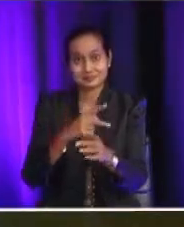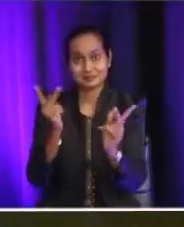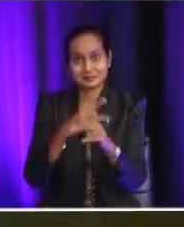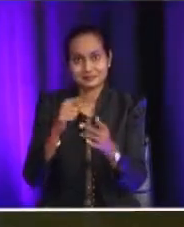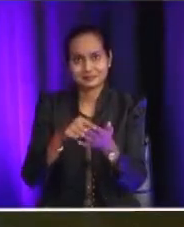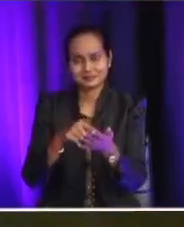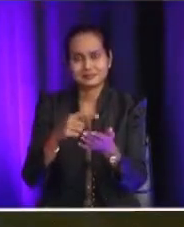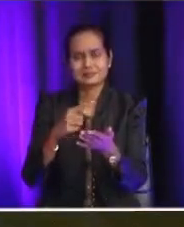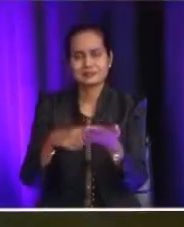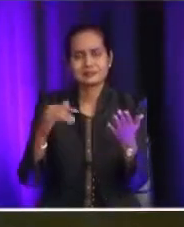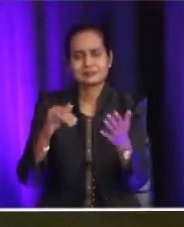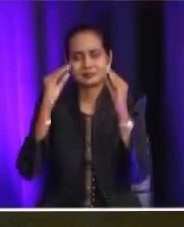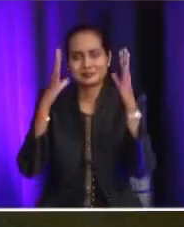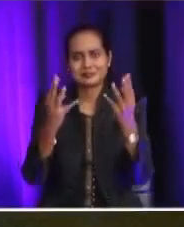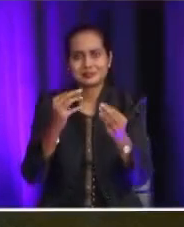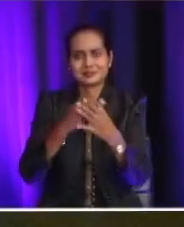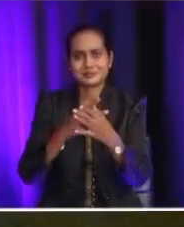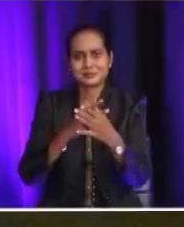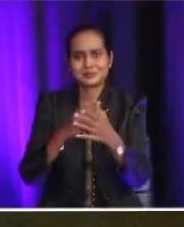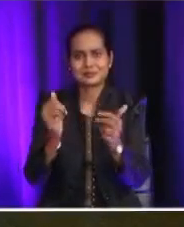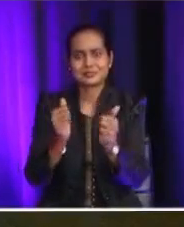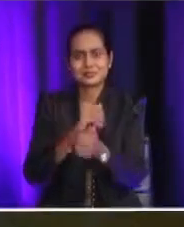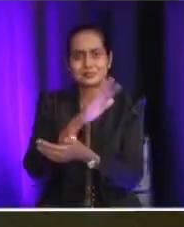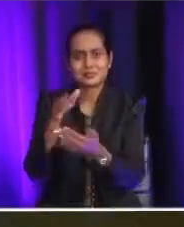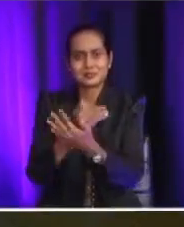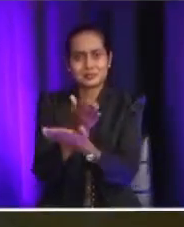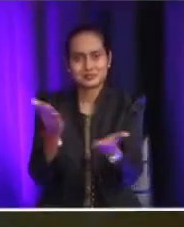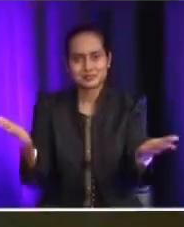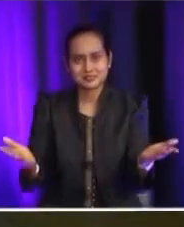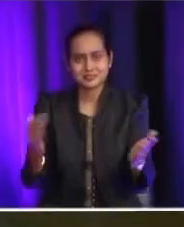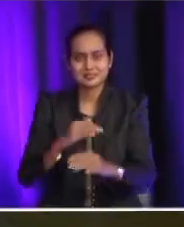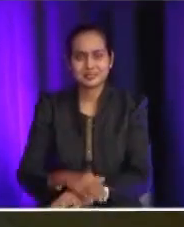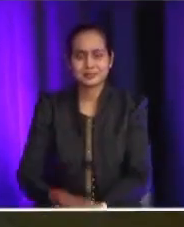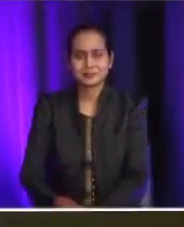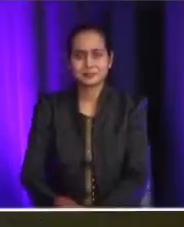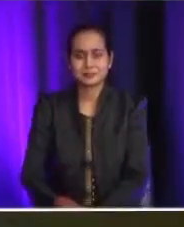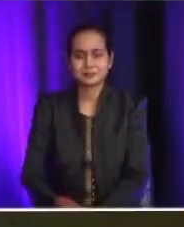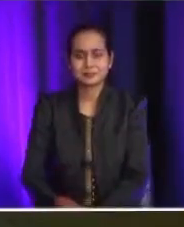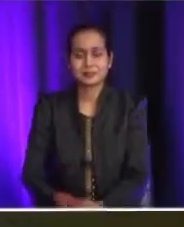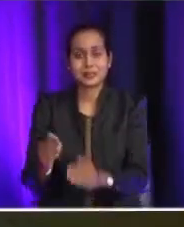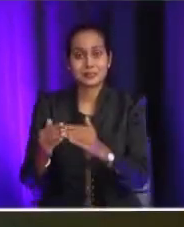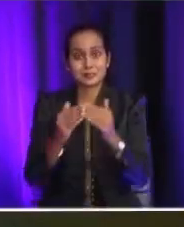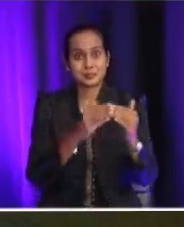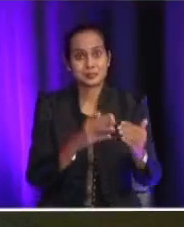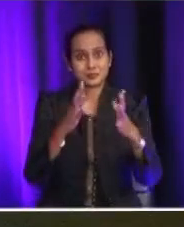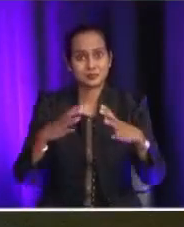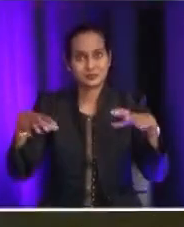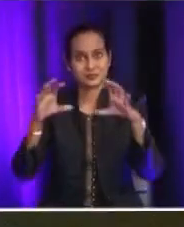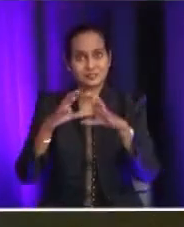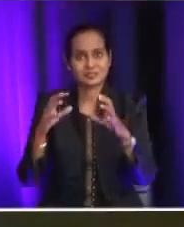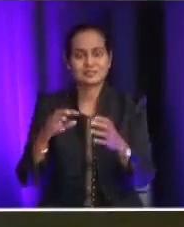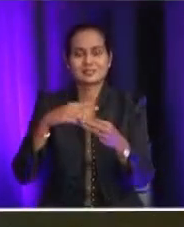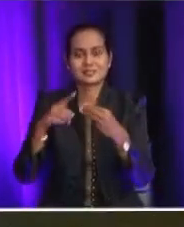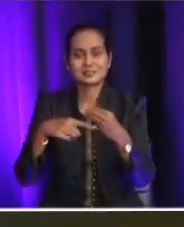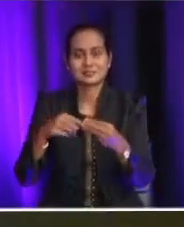apa pula cikgu nak kongsikan kepada kami semua? Silakan. Baiklah ya, Akmal, kita sambung cerita kita berkaitan dengan membaca